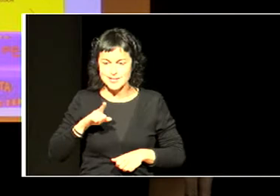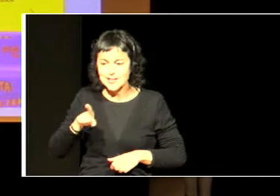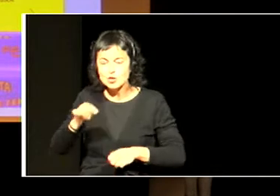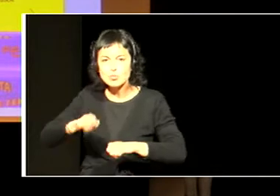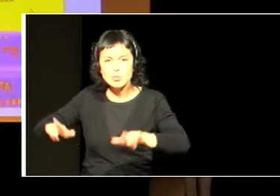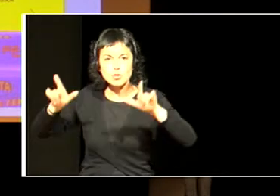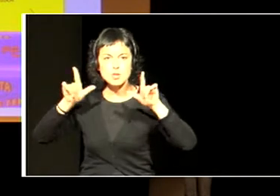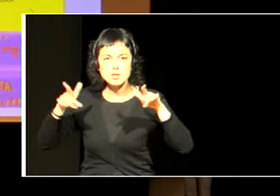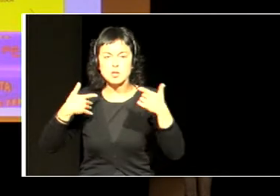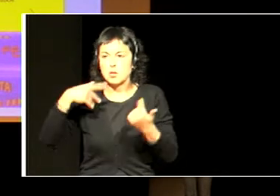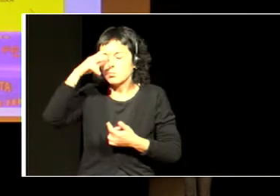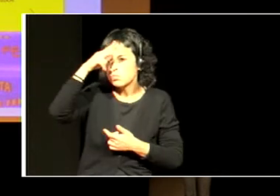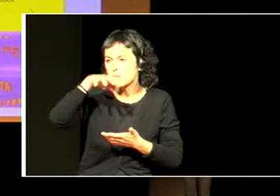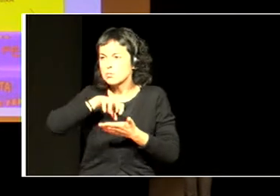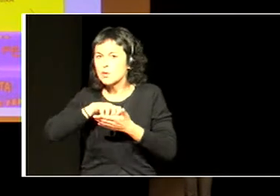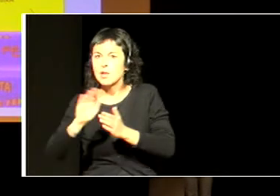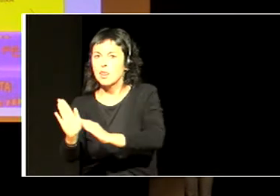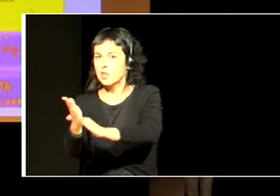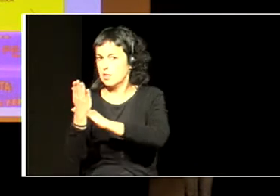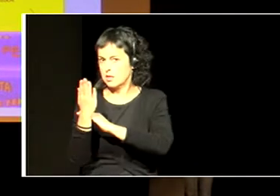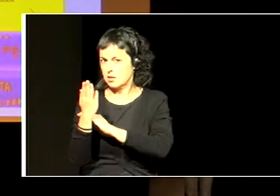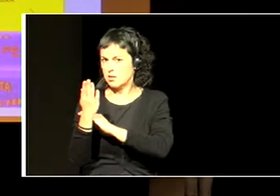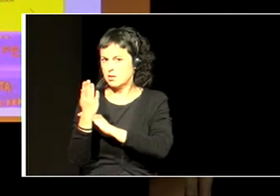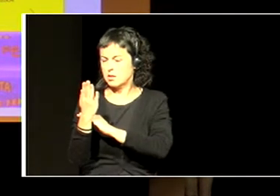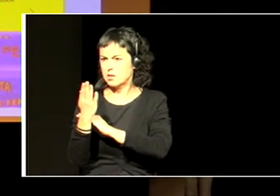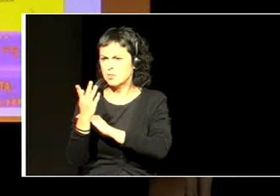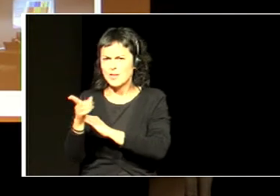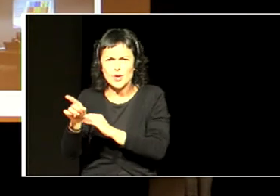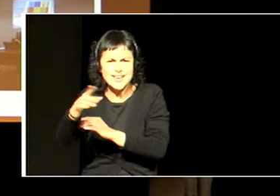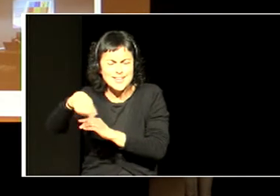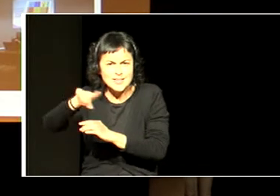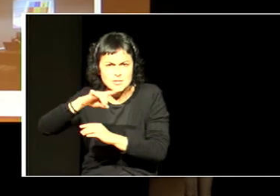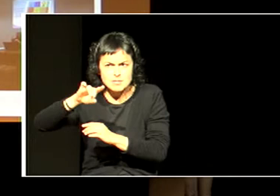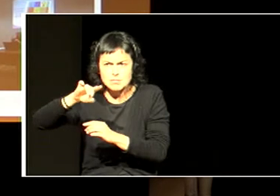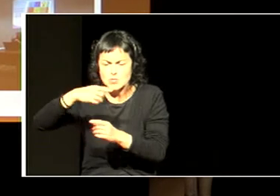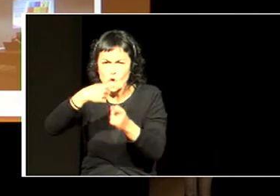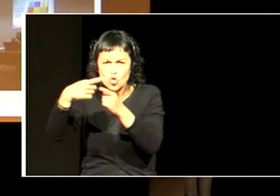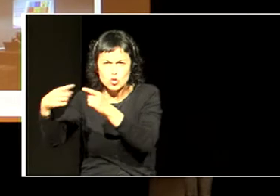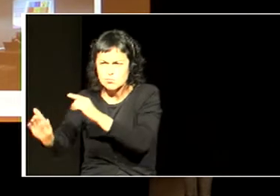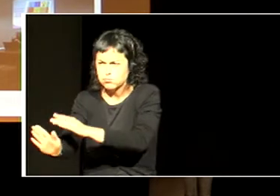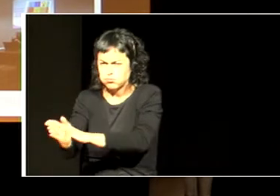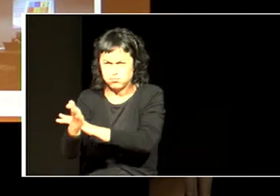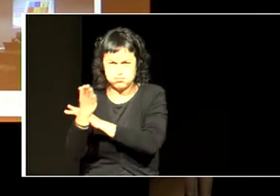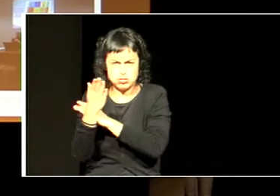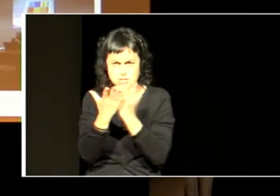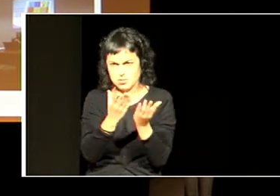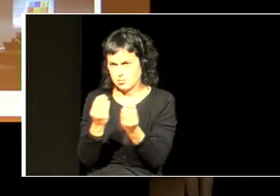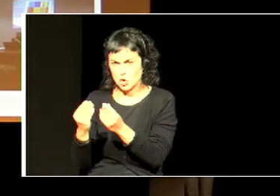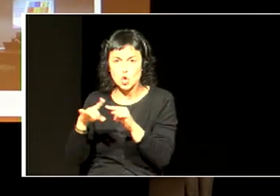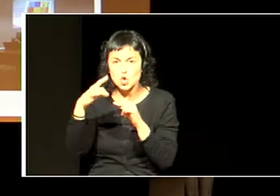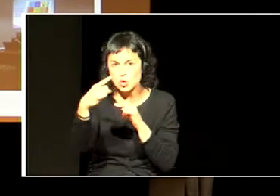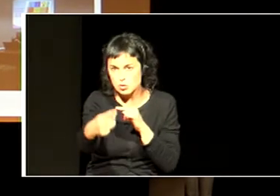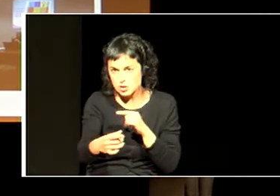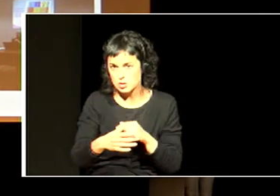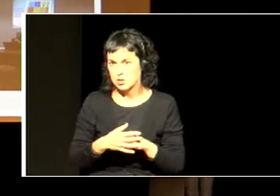kezkak plazaratzen dizkigute. Eta ez da hori bakarri, proposamen pilo bat ematen digute, egunero, guk